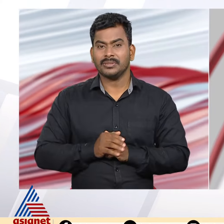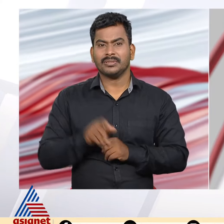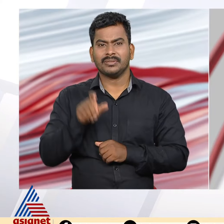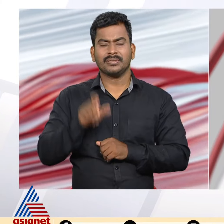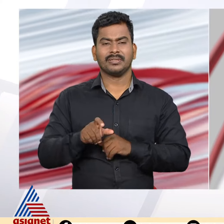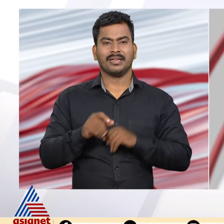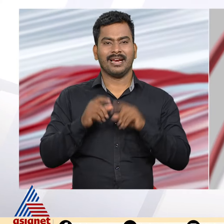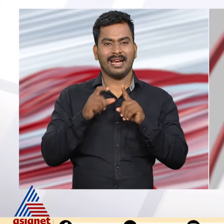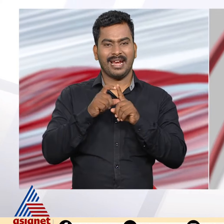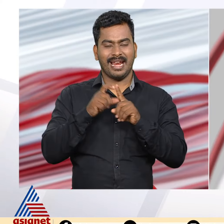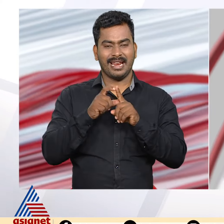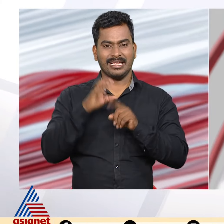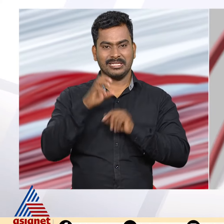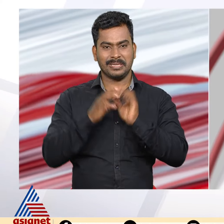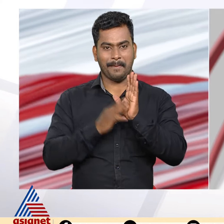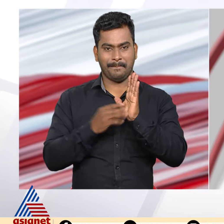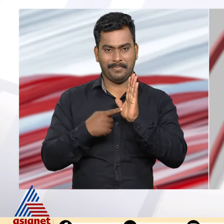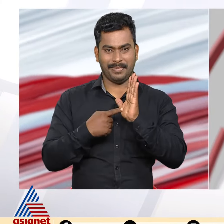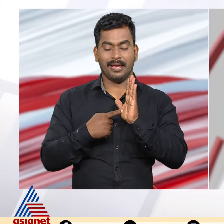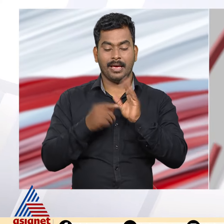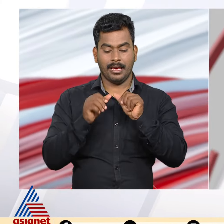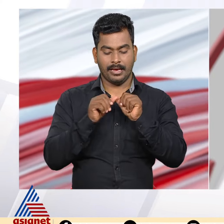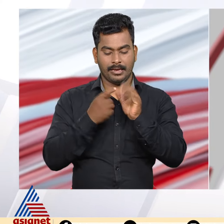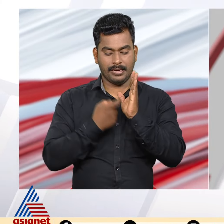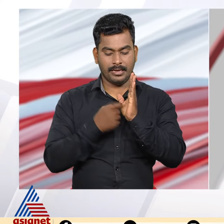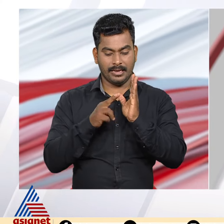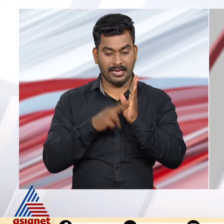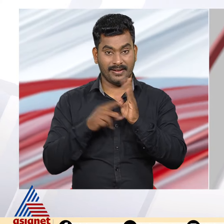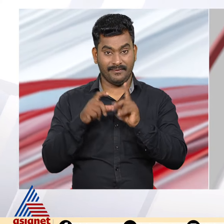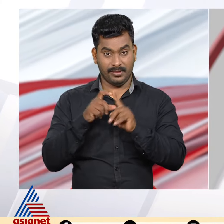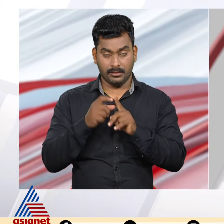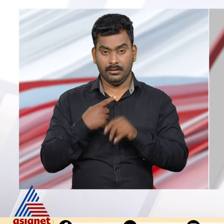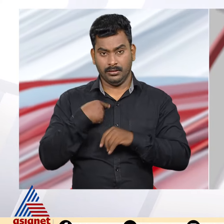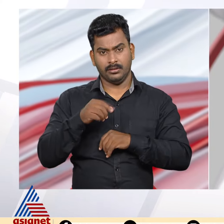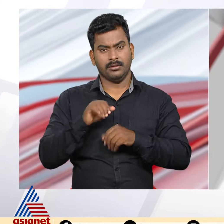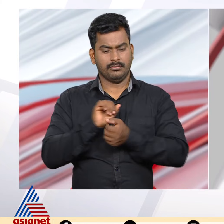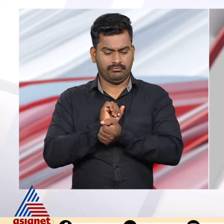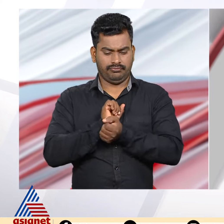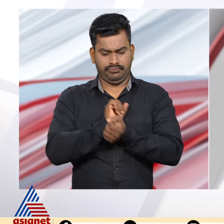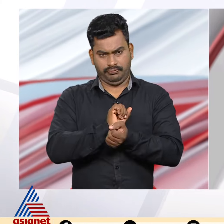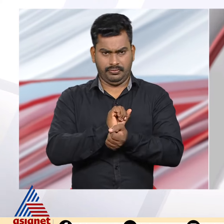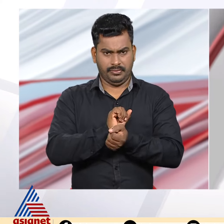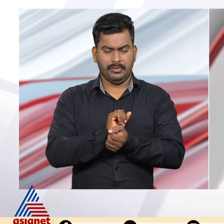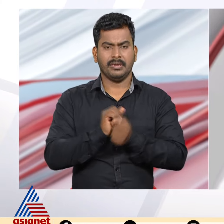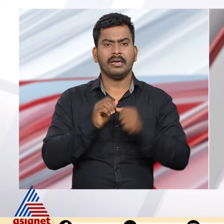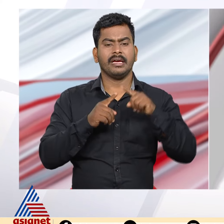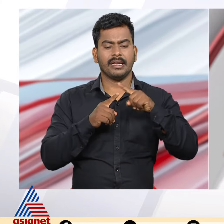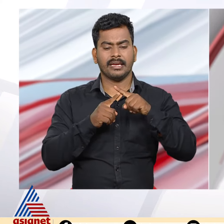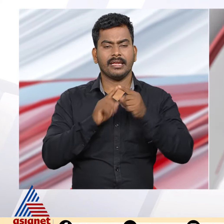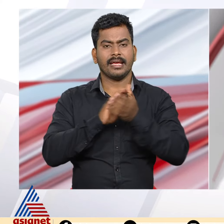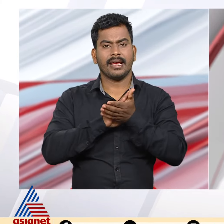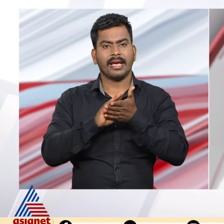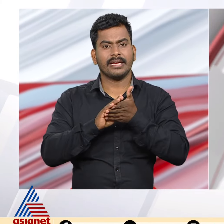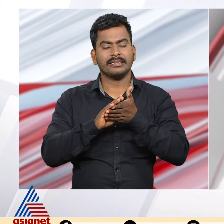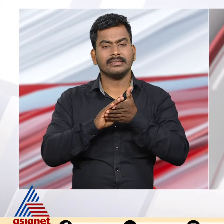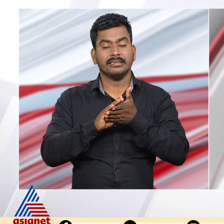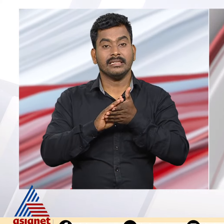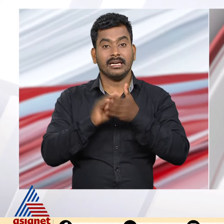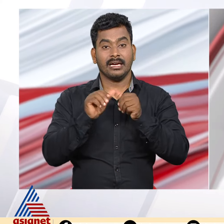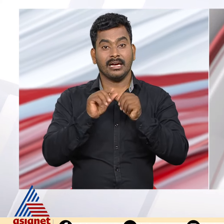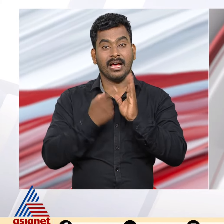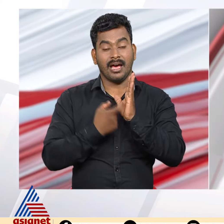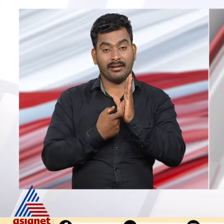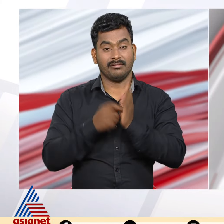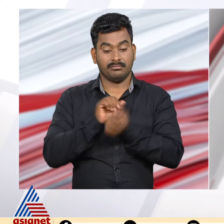മദ്യന അഴിമതി കേസിൽ കോടതി ജുഡീഷ്യൽ കസ്റ്റഡിയിൽ വിട്ട ദില്ലി മുഖ്യമന്ത്രി അരവിന്ദ് കെജ്രിവാളിനെ അല്പസമയത്തിനകം തിഹാർ ജയിലിൽ എത്തിക്കും. ജയിലിന് മുന്നിൽ ആം